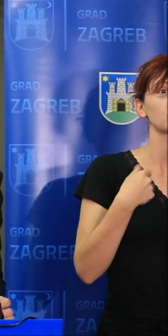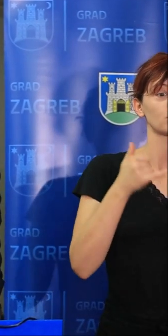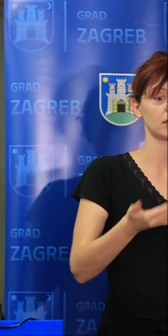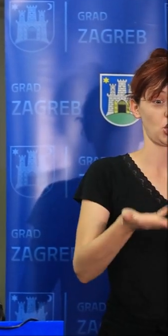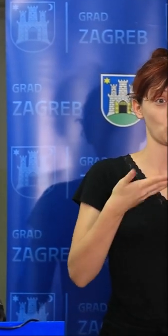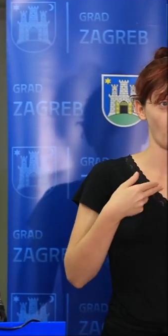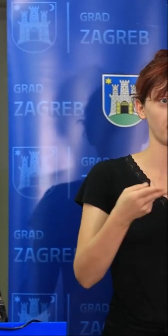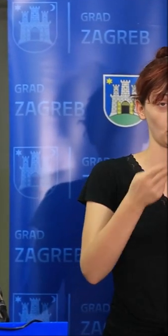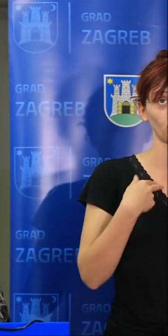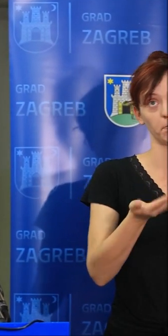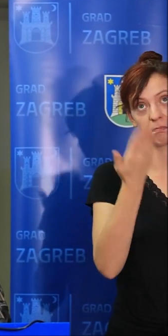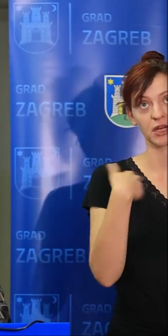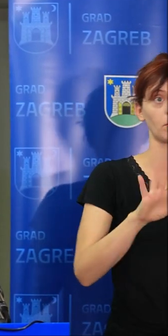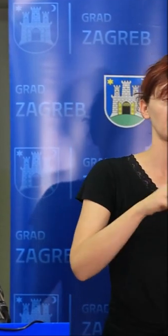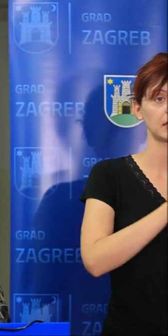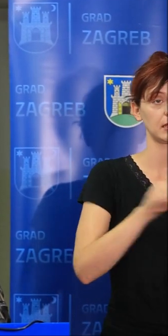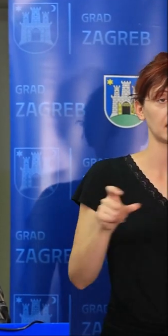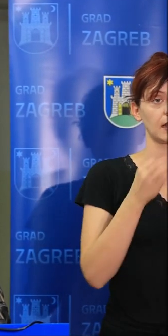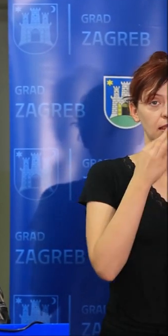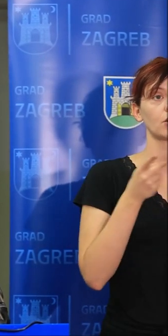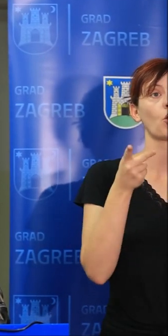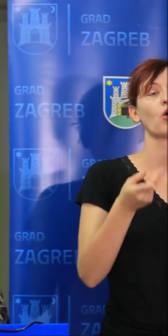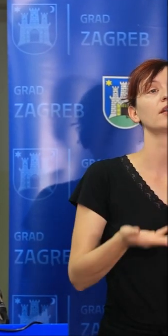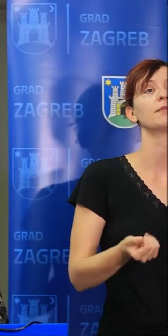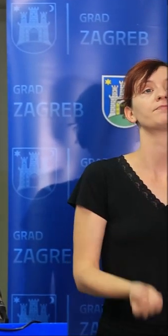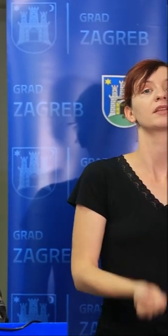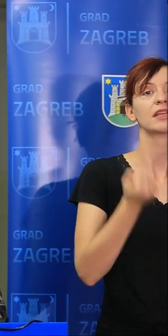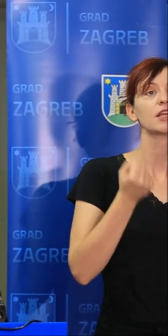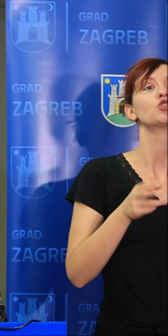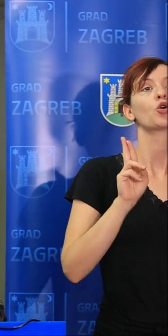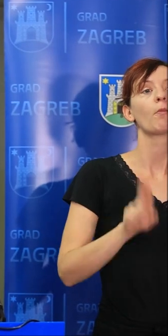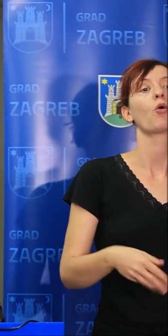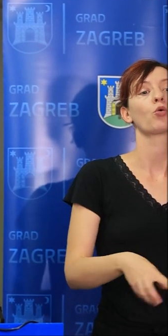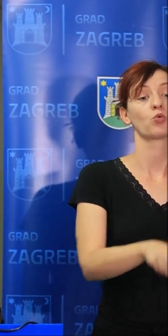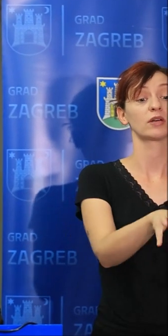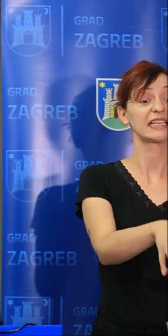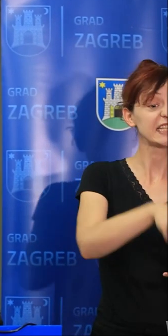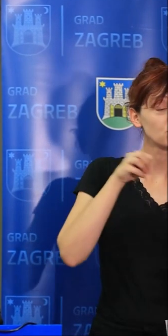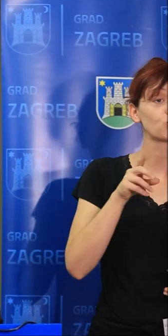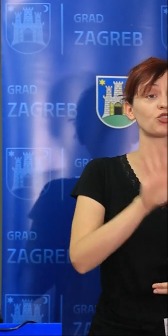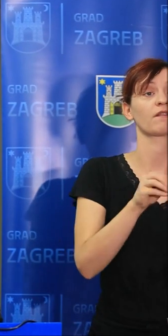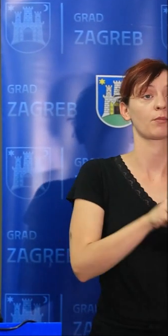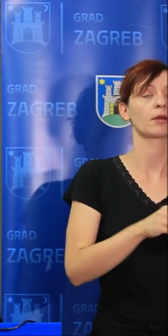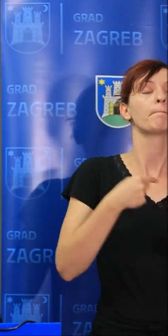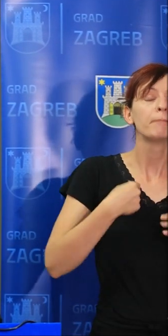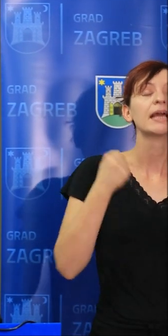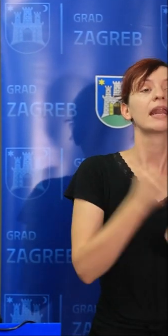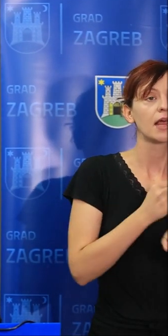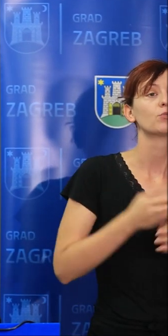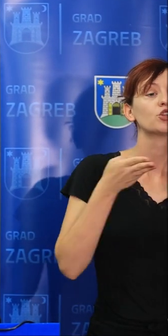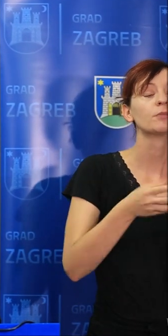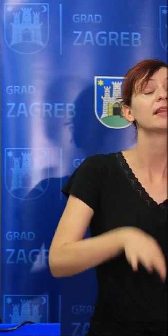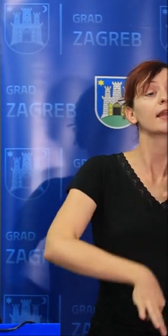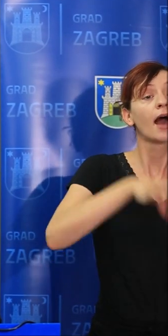tjedan dana da oni teško mogu dobiti takve uopće podatke izvući. Znači, radimo na tome da nađemo